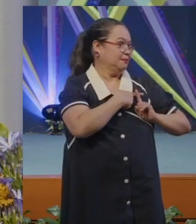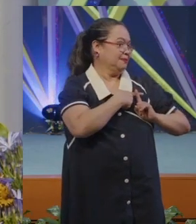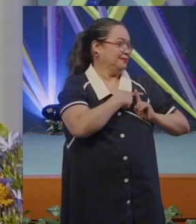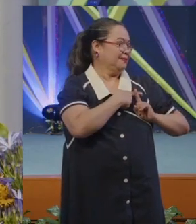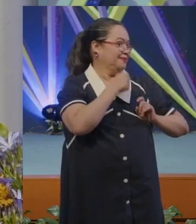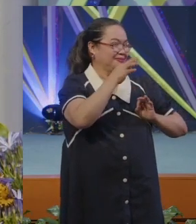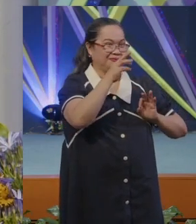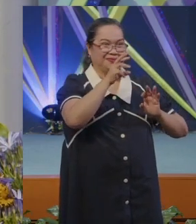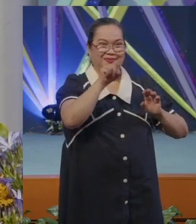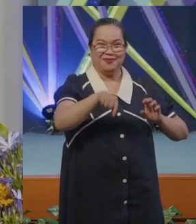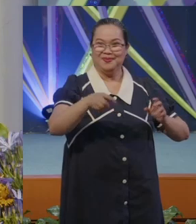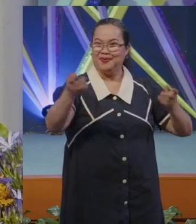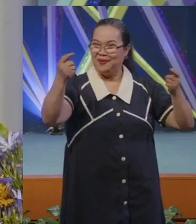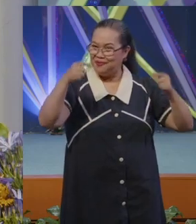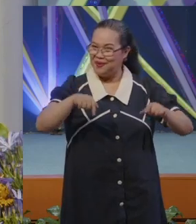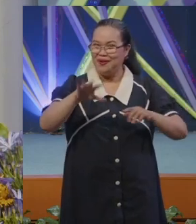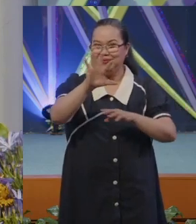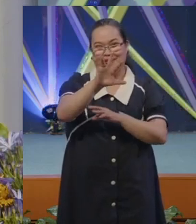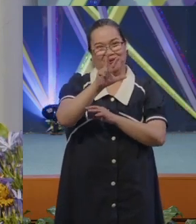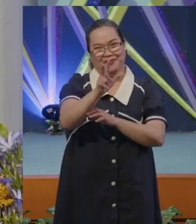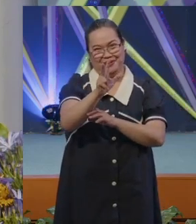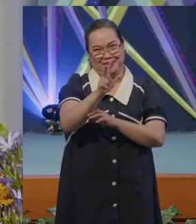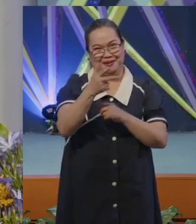every Wednesday, 5:30.